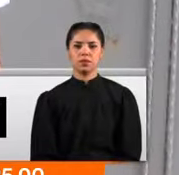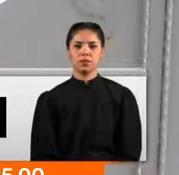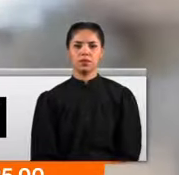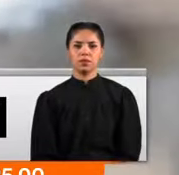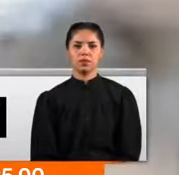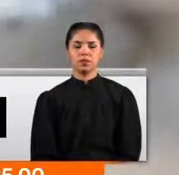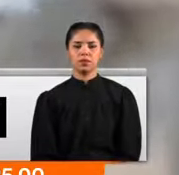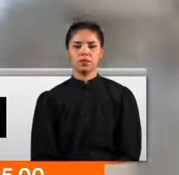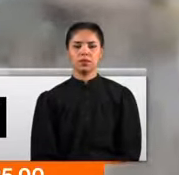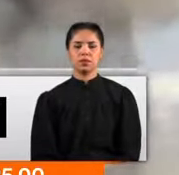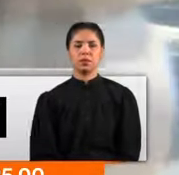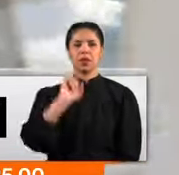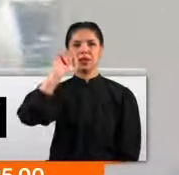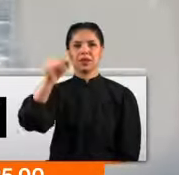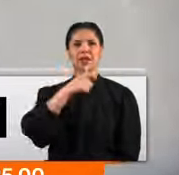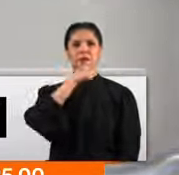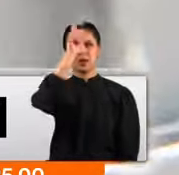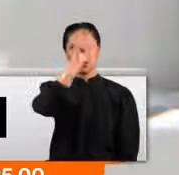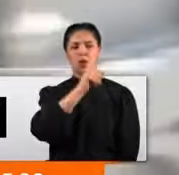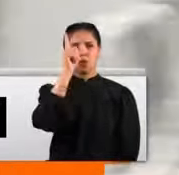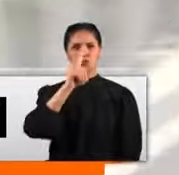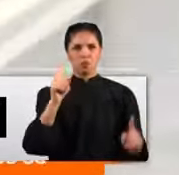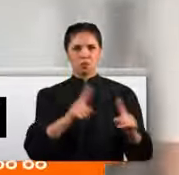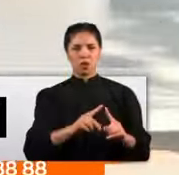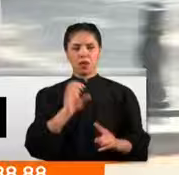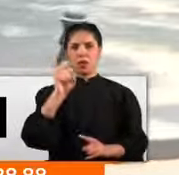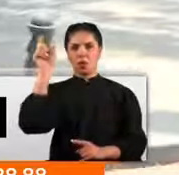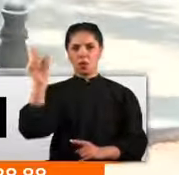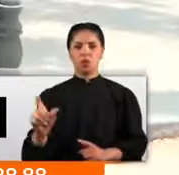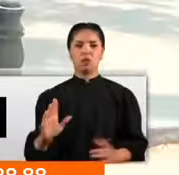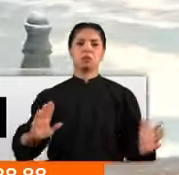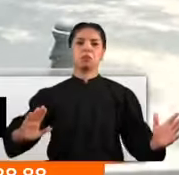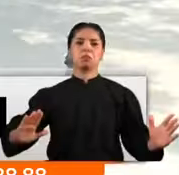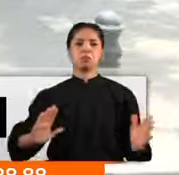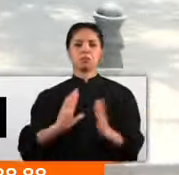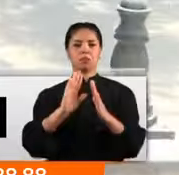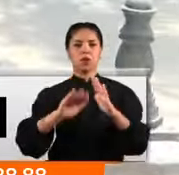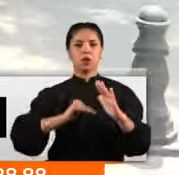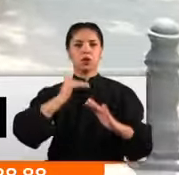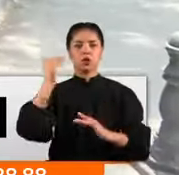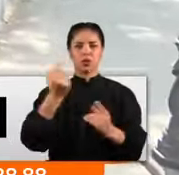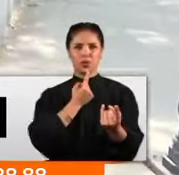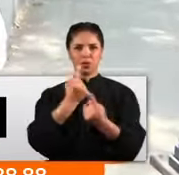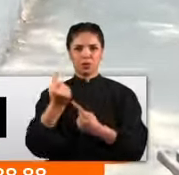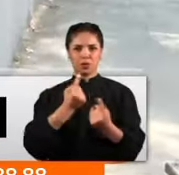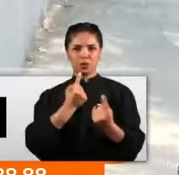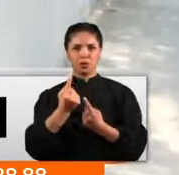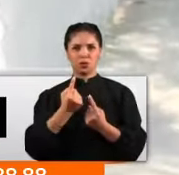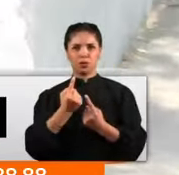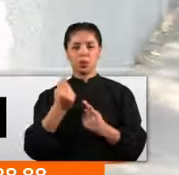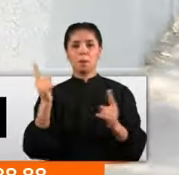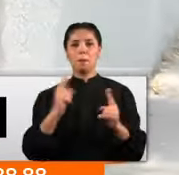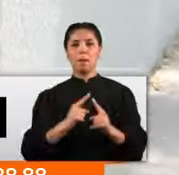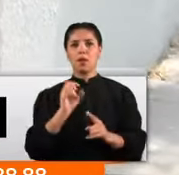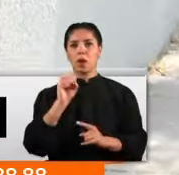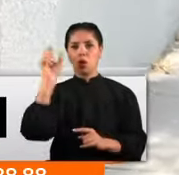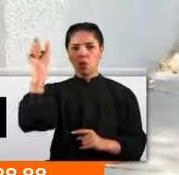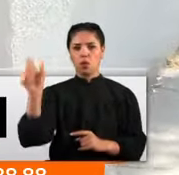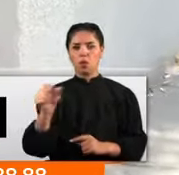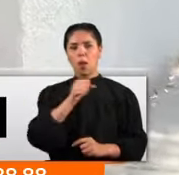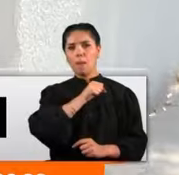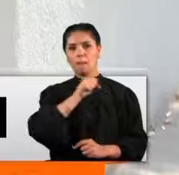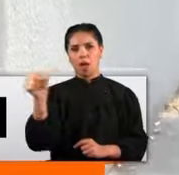şiddeti kınıyorum. Saldırgan önce matematik öğretmeniyle karşı karşıya geldi. Bir süre konuştuktan sonra matematik öğretmenine